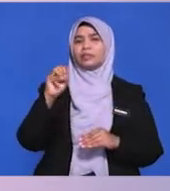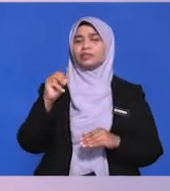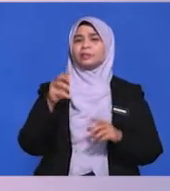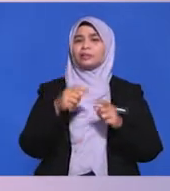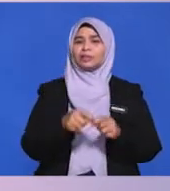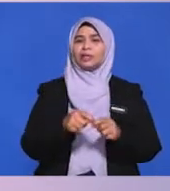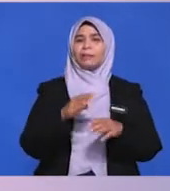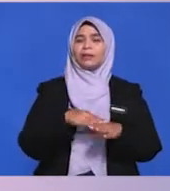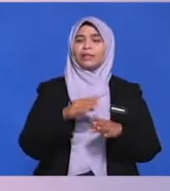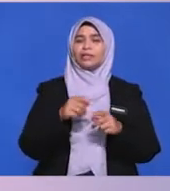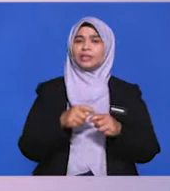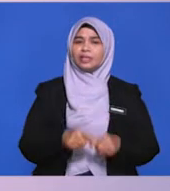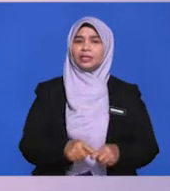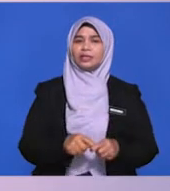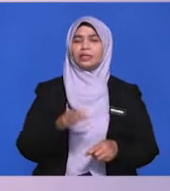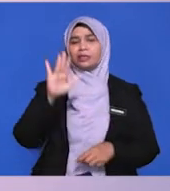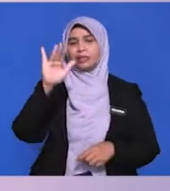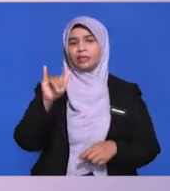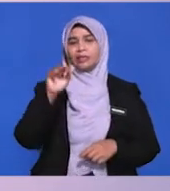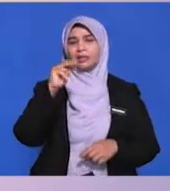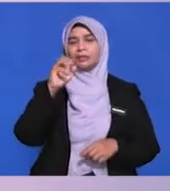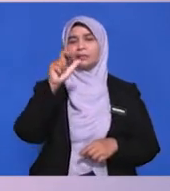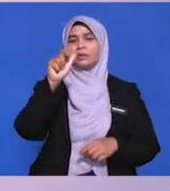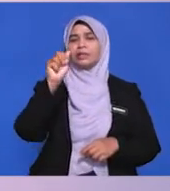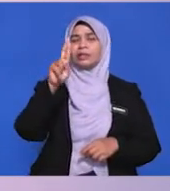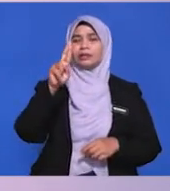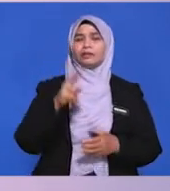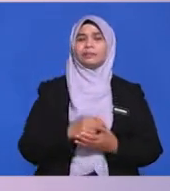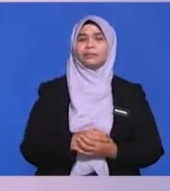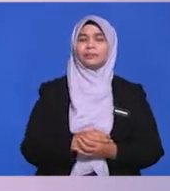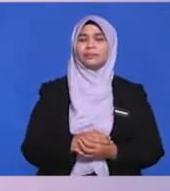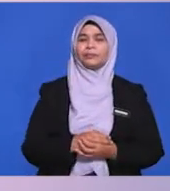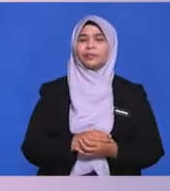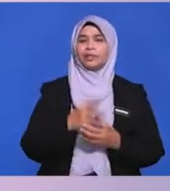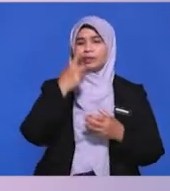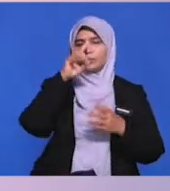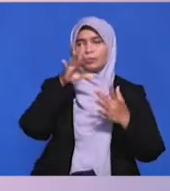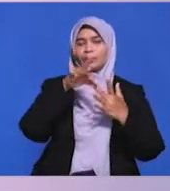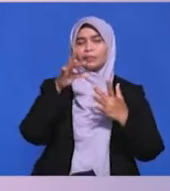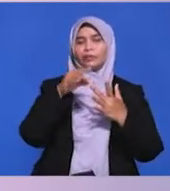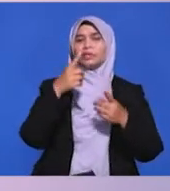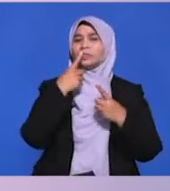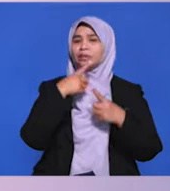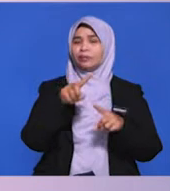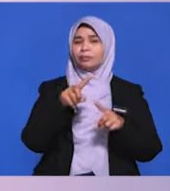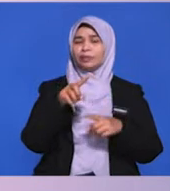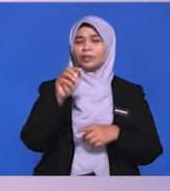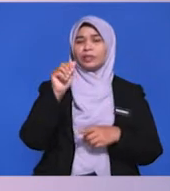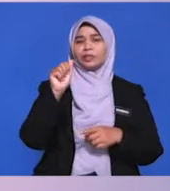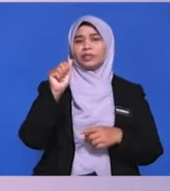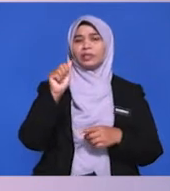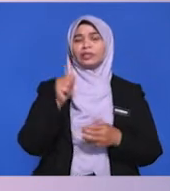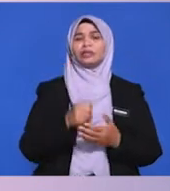pada tekanan yang malah untuk pilih paint yg menunjukkan